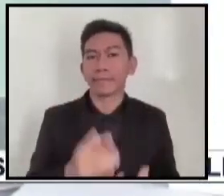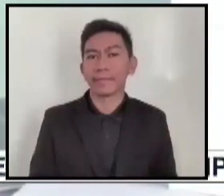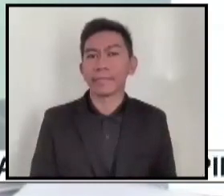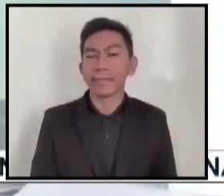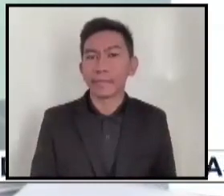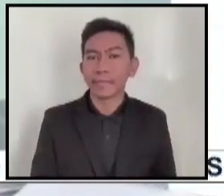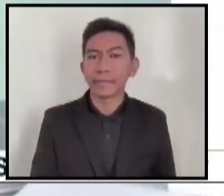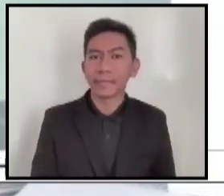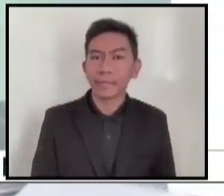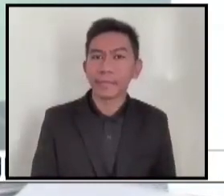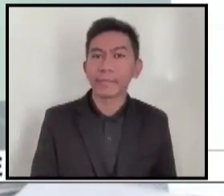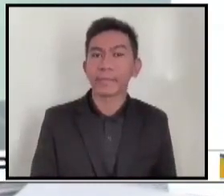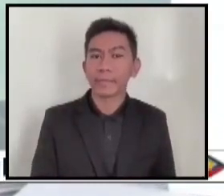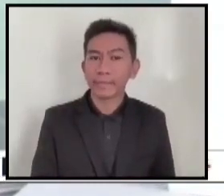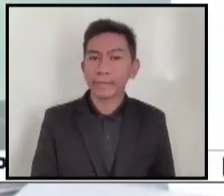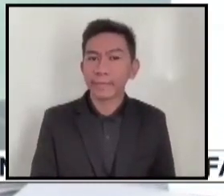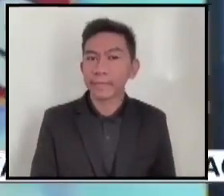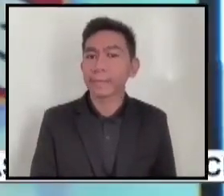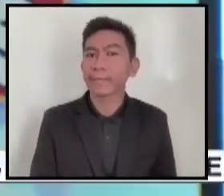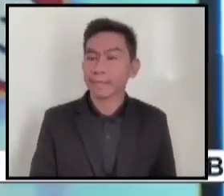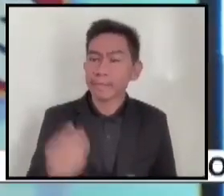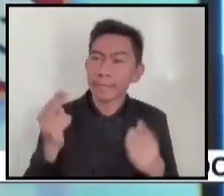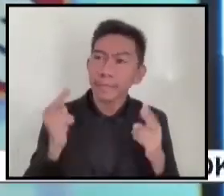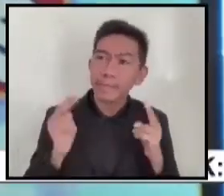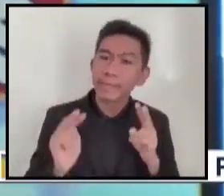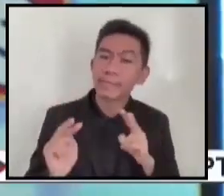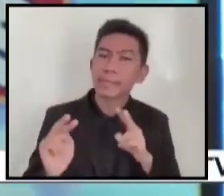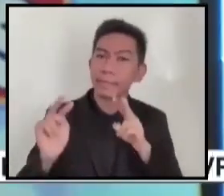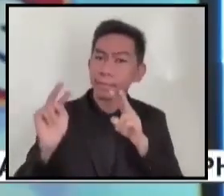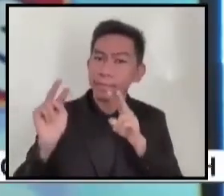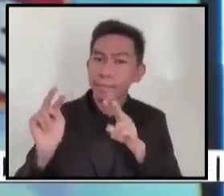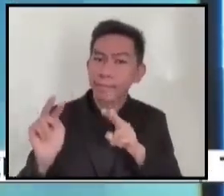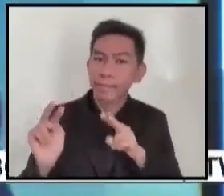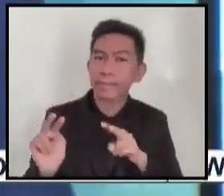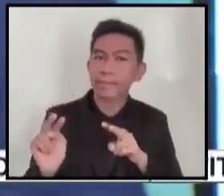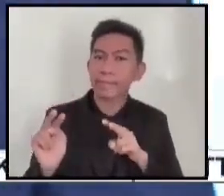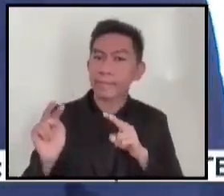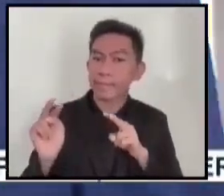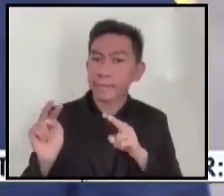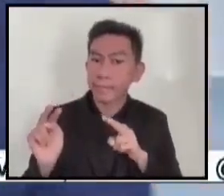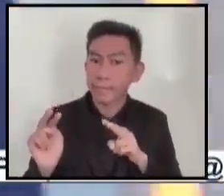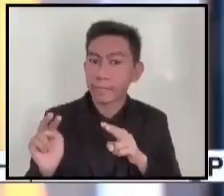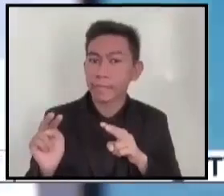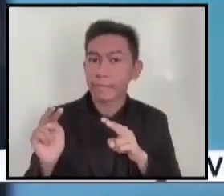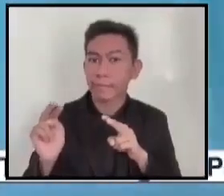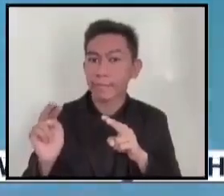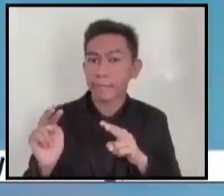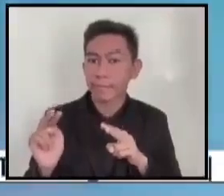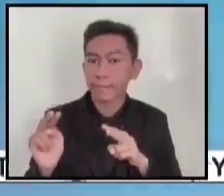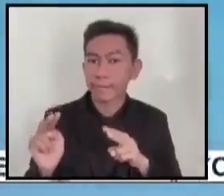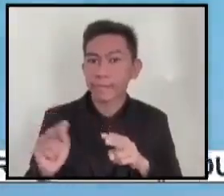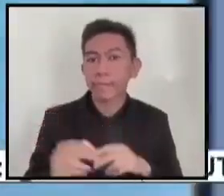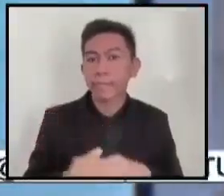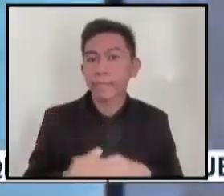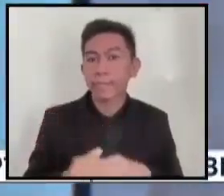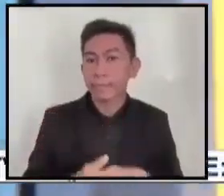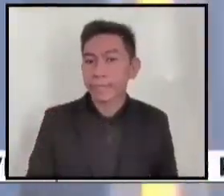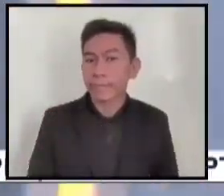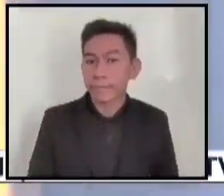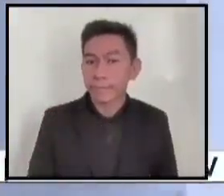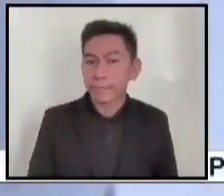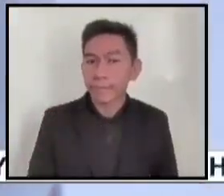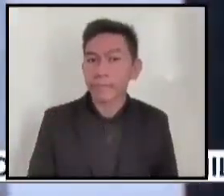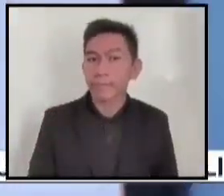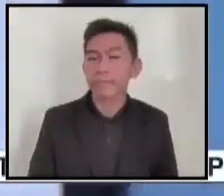kasaysayan kita. Di hayaan pa maging